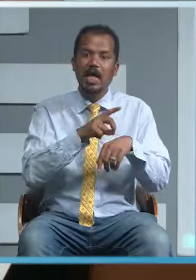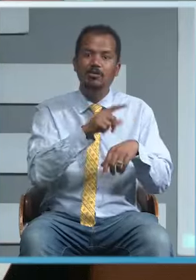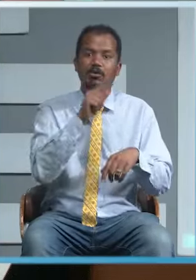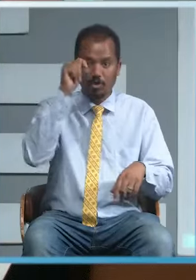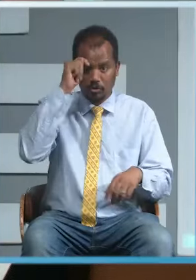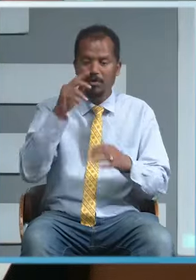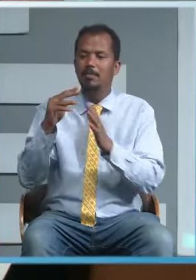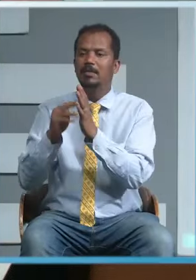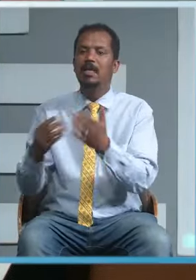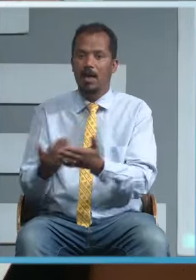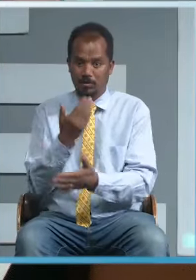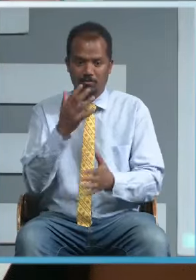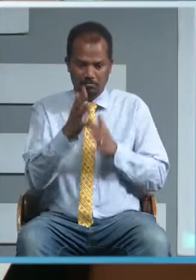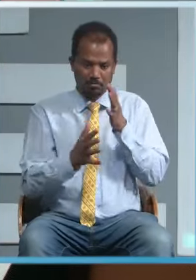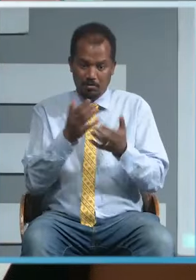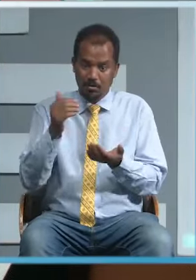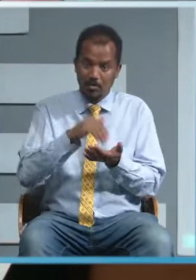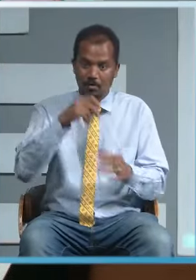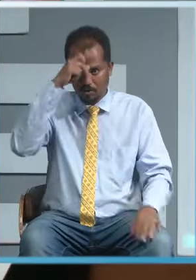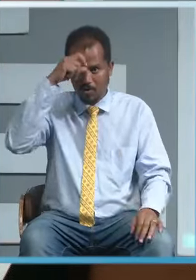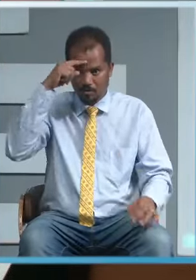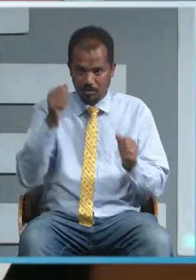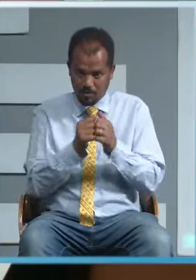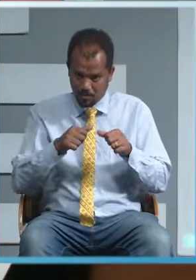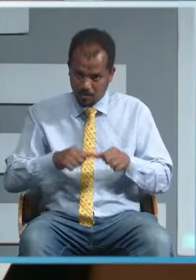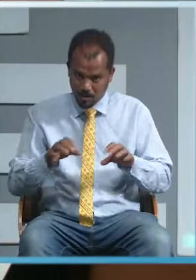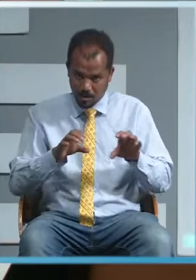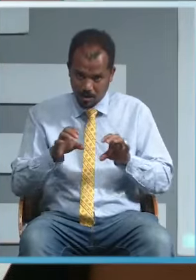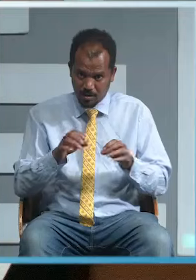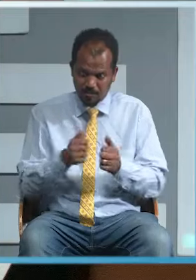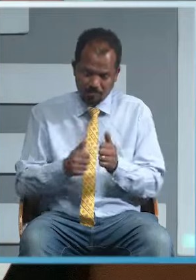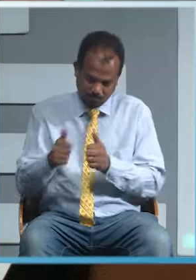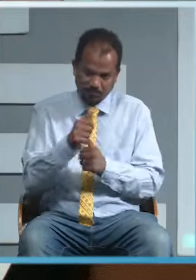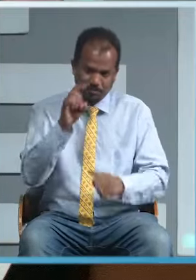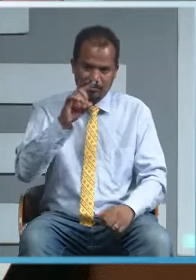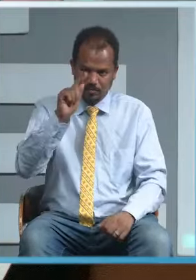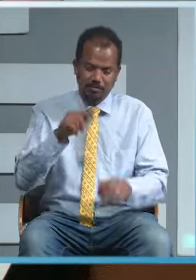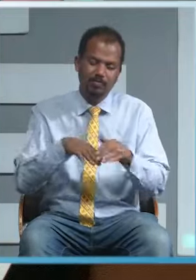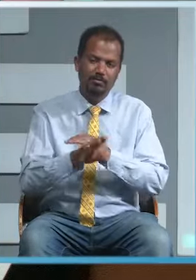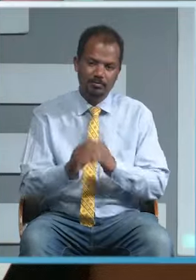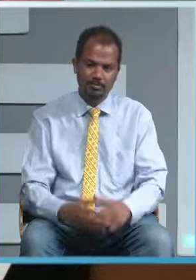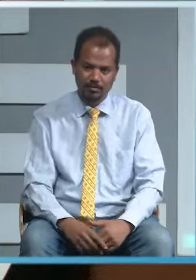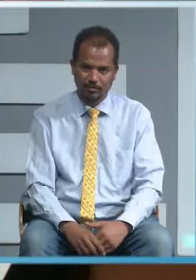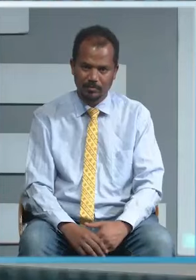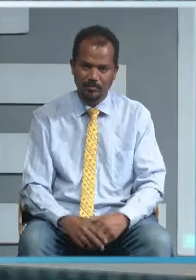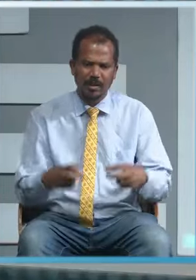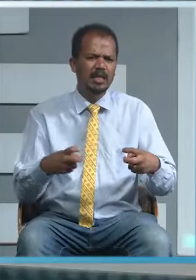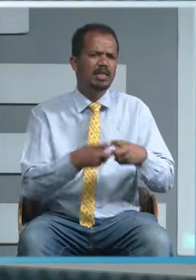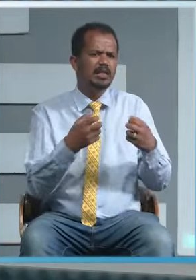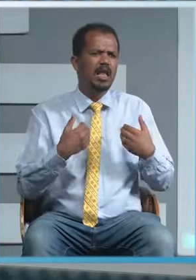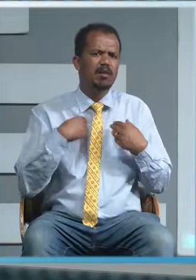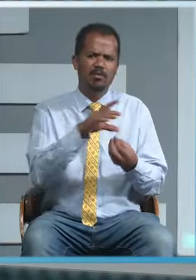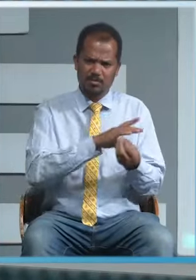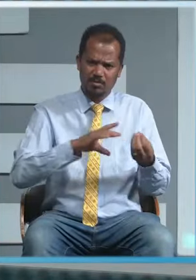ሊነቃቸው ተሾመና መስከረም አዲሱ በምልክት ቋንቋ በኩል ዳዊት ጎሳ ያብርናችሁ ቆይታ እናደርጋለን። ቀዳሚ ወዳደረግነው ዜና እንሻገር።